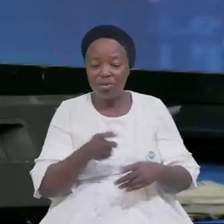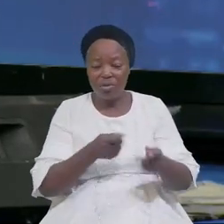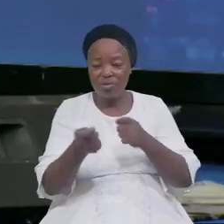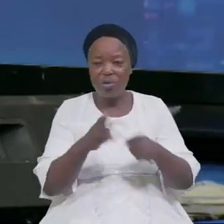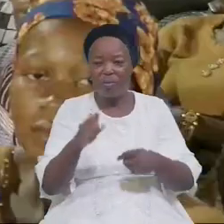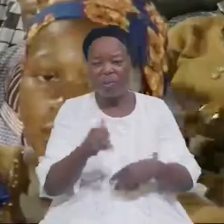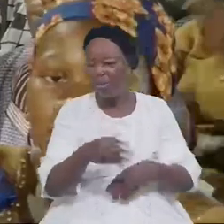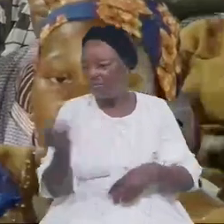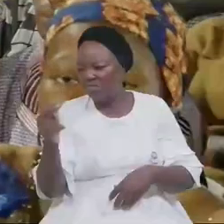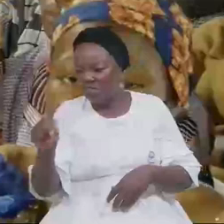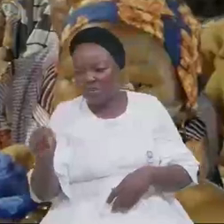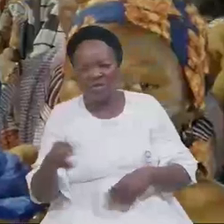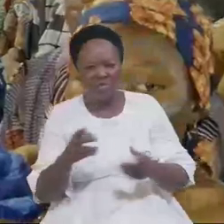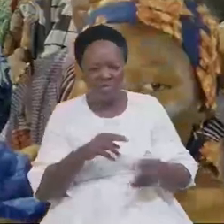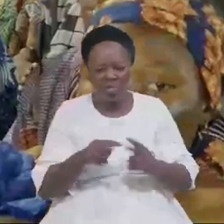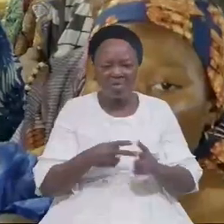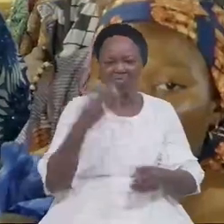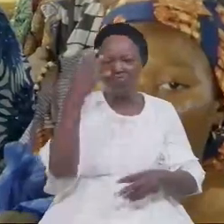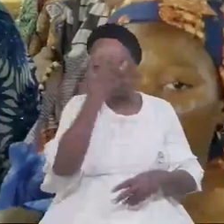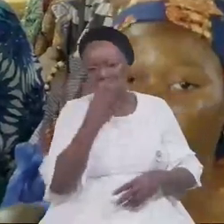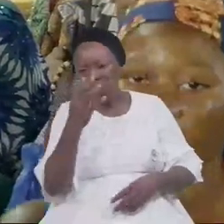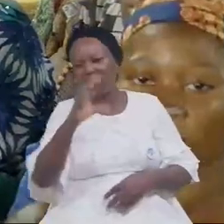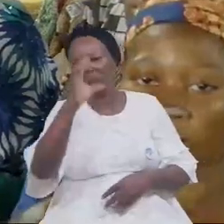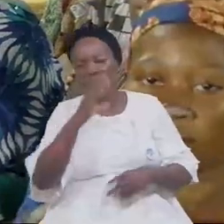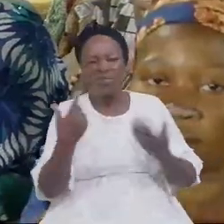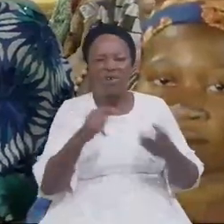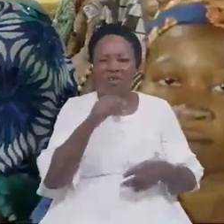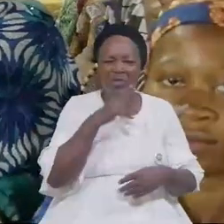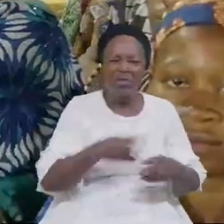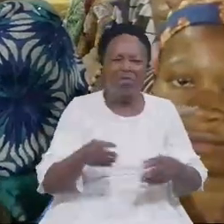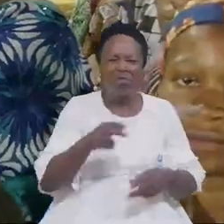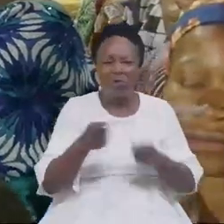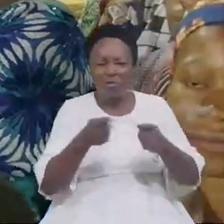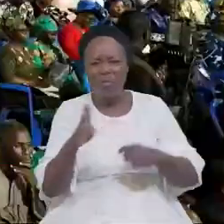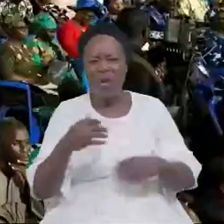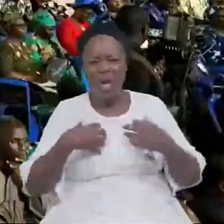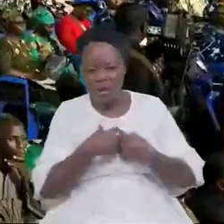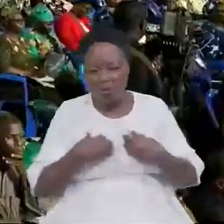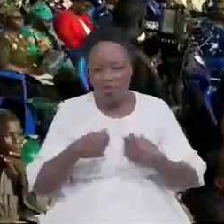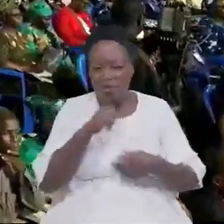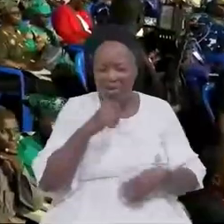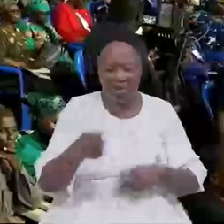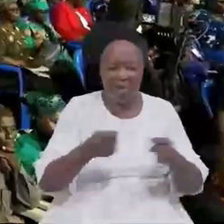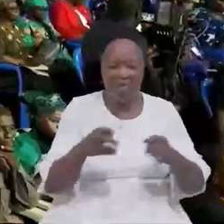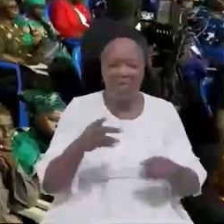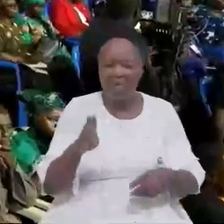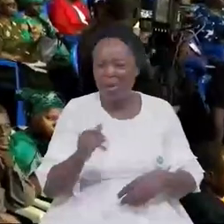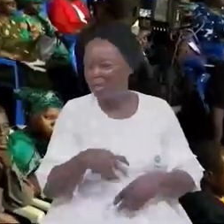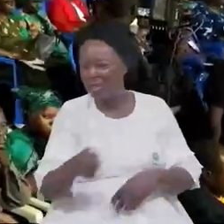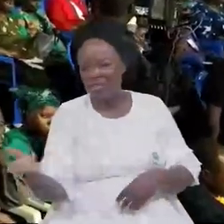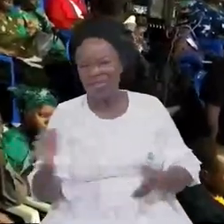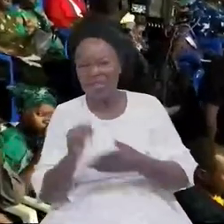Tu n'es pas contrôlé par l'alcool, par les animaux, tu n'es pas contrôlé par le